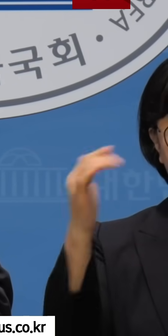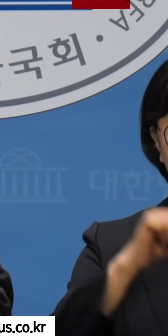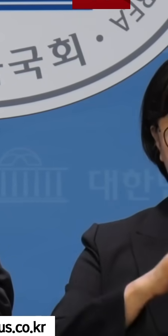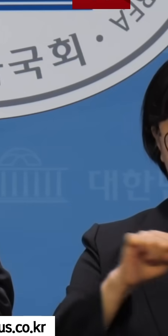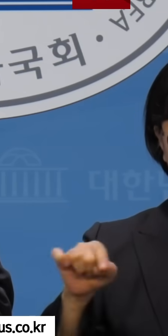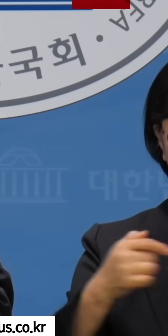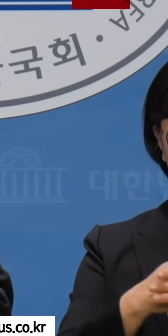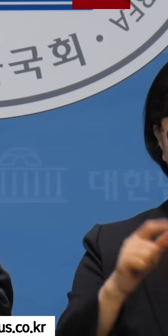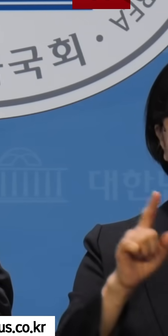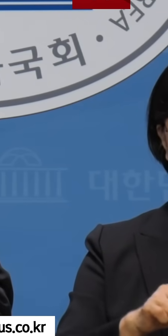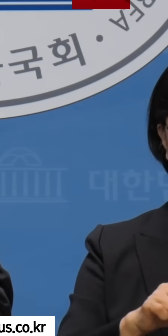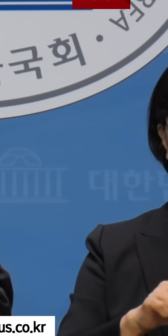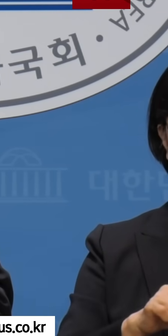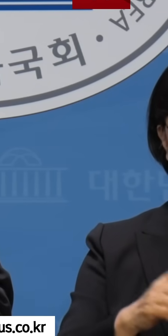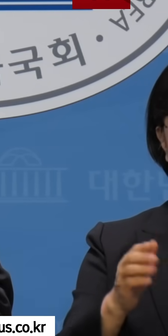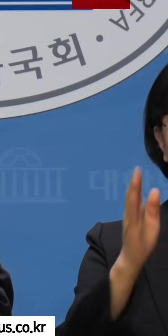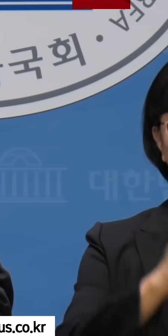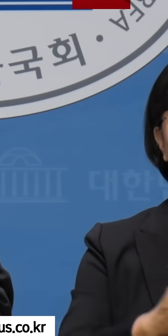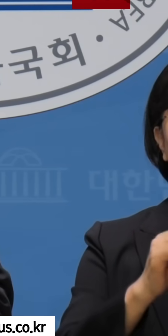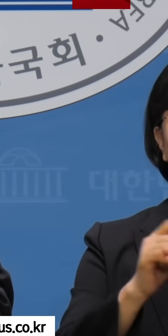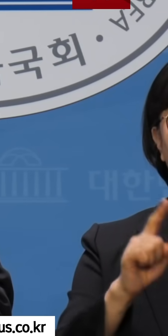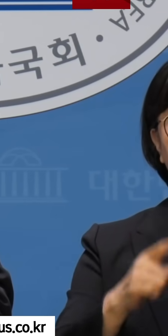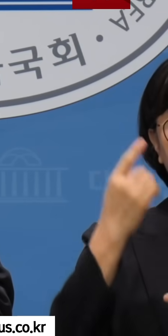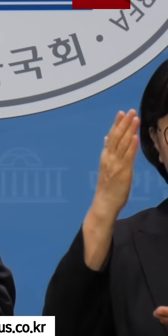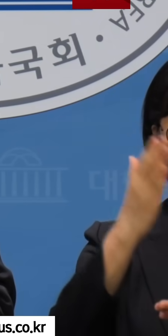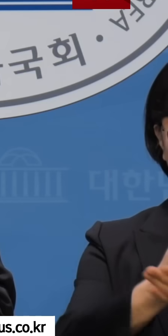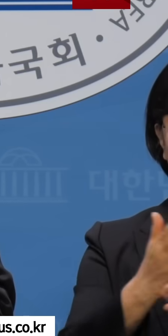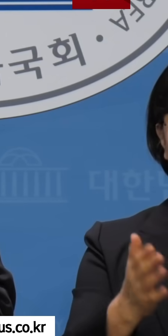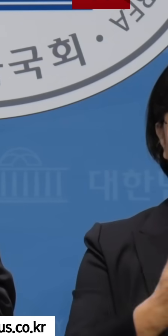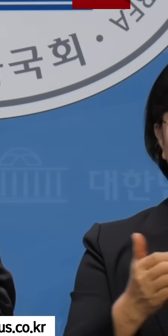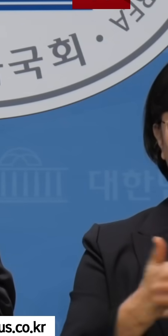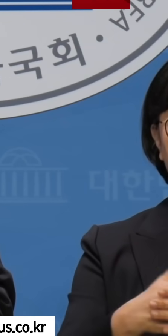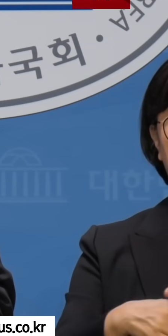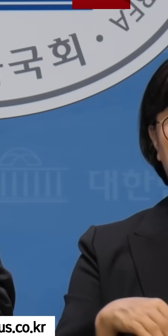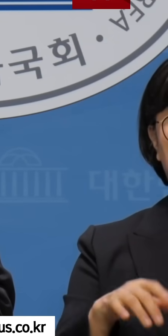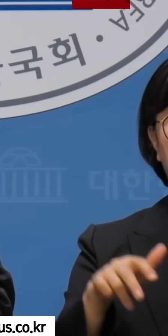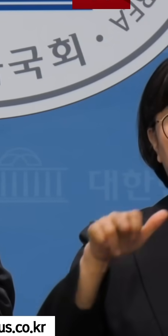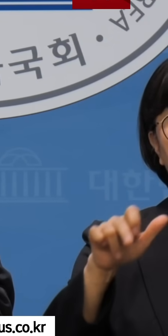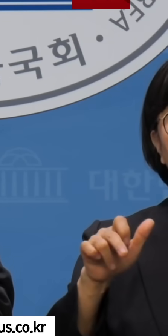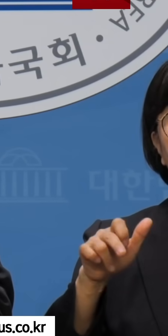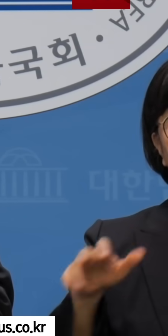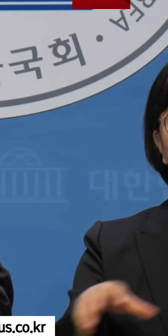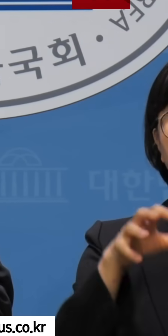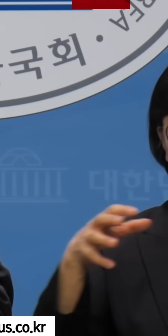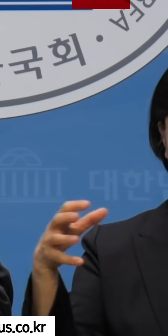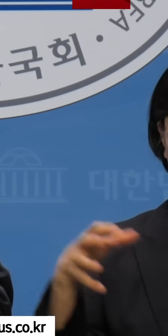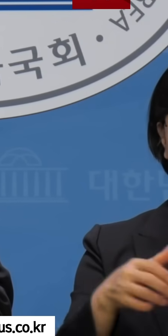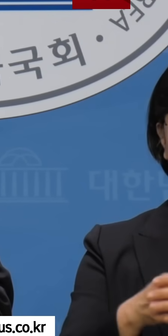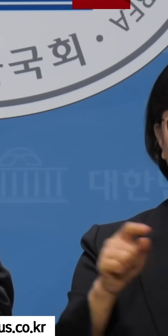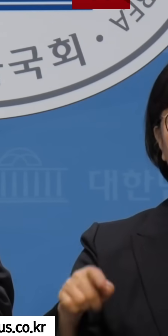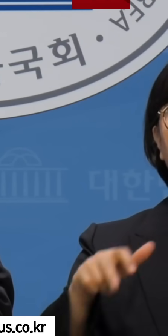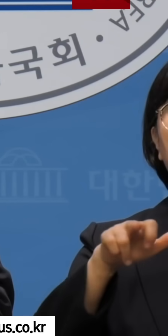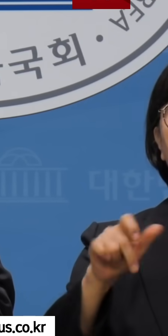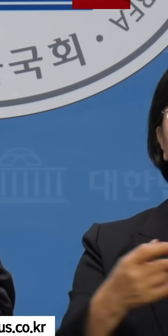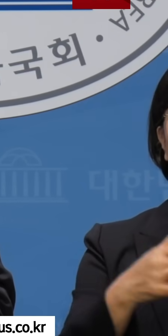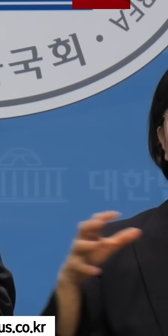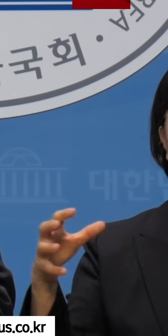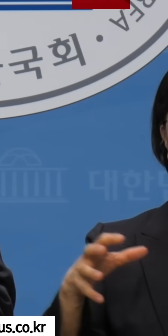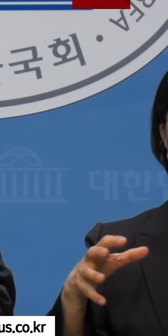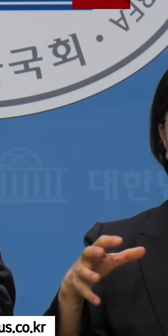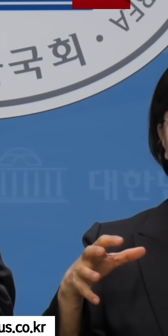정치는 닥치고 공격, 묻지마 열광이 가득한 콜로세움이 되어버렸습니다. 이 콜로세움